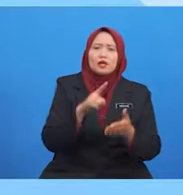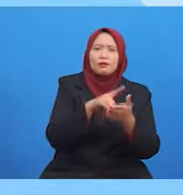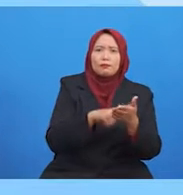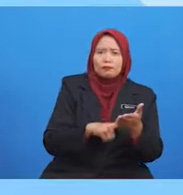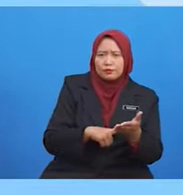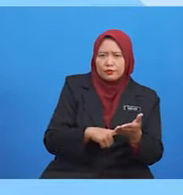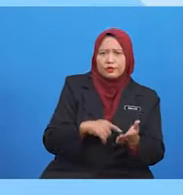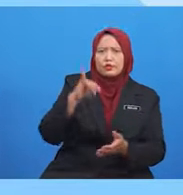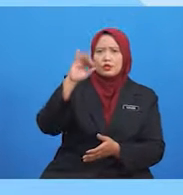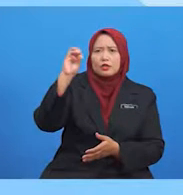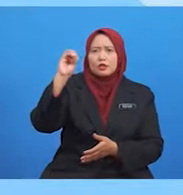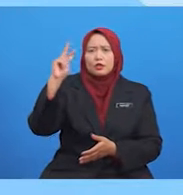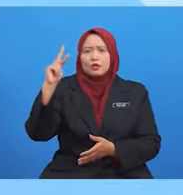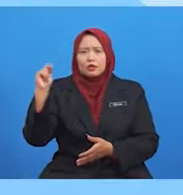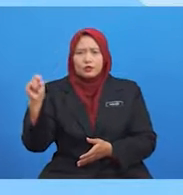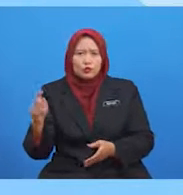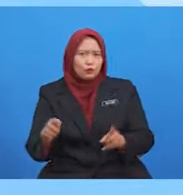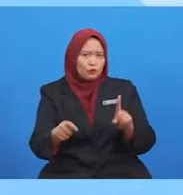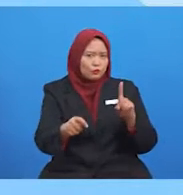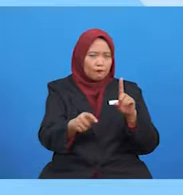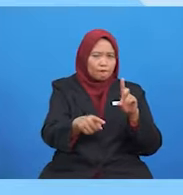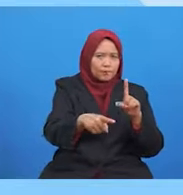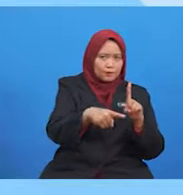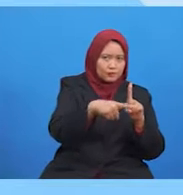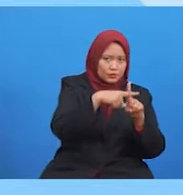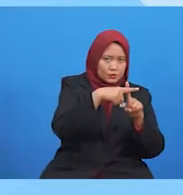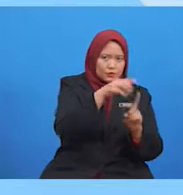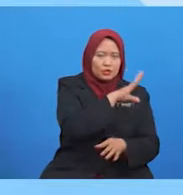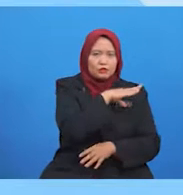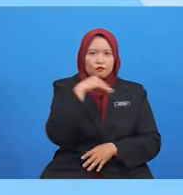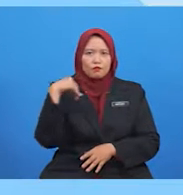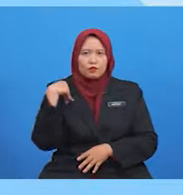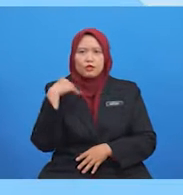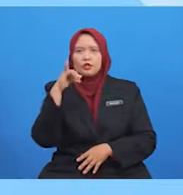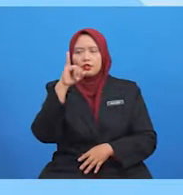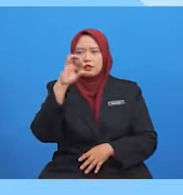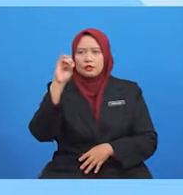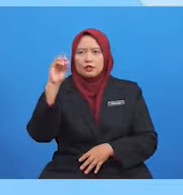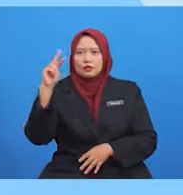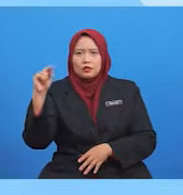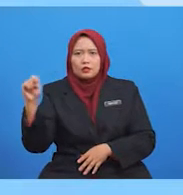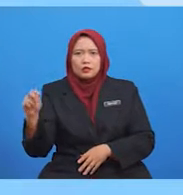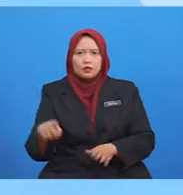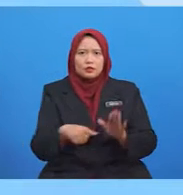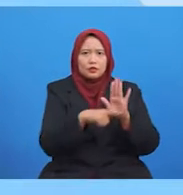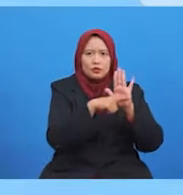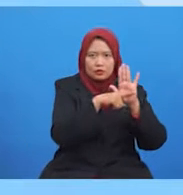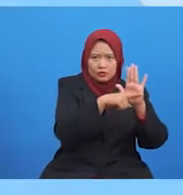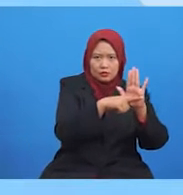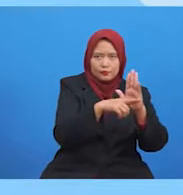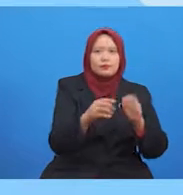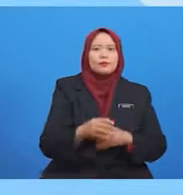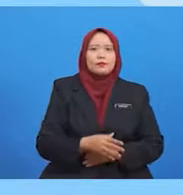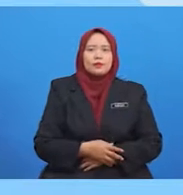atau menerima elektron, atom itu akan menjadi zarah bercas yang dikenali sebagai